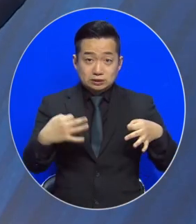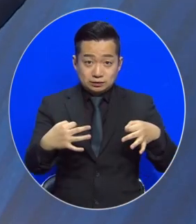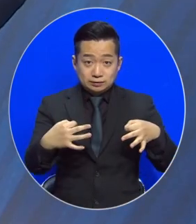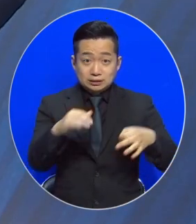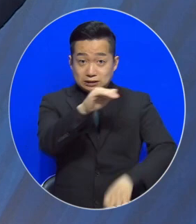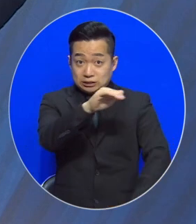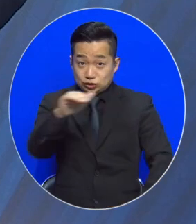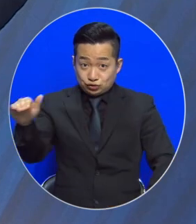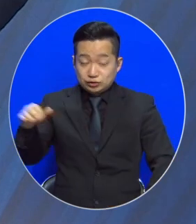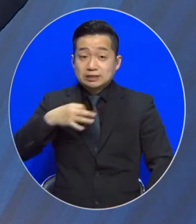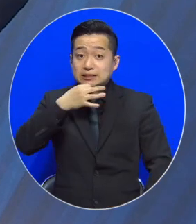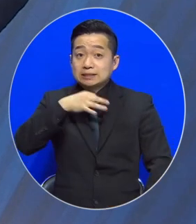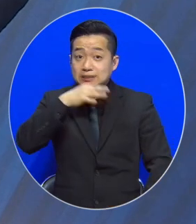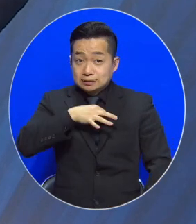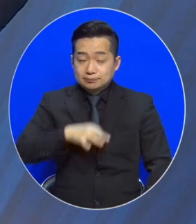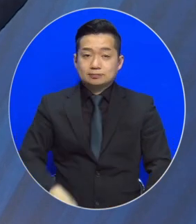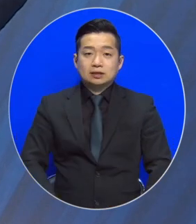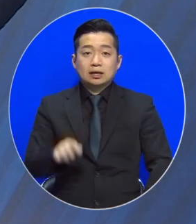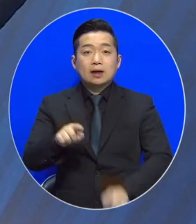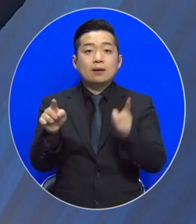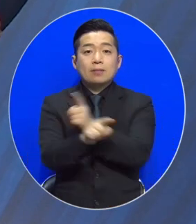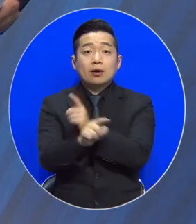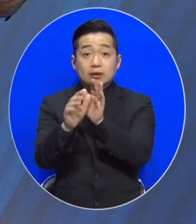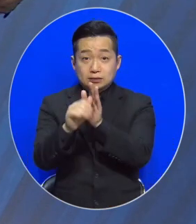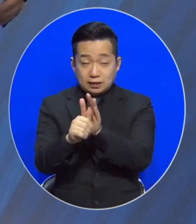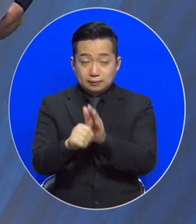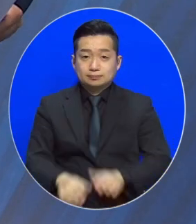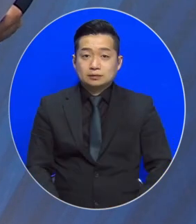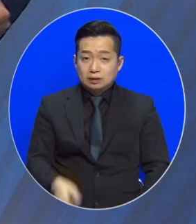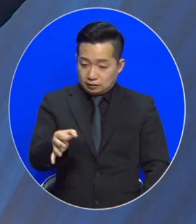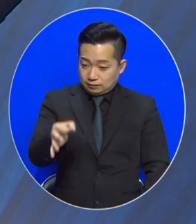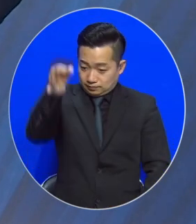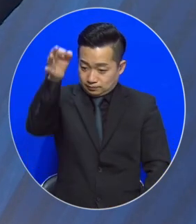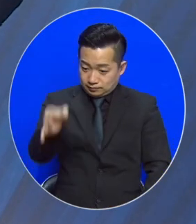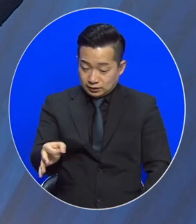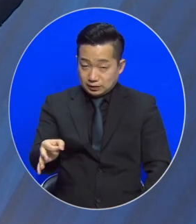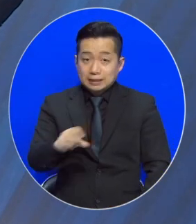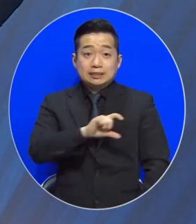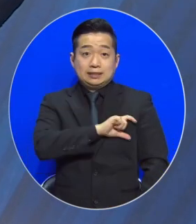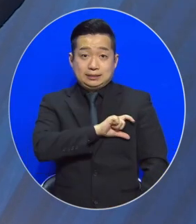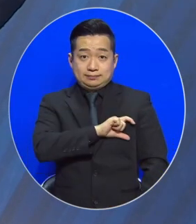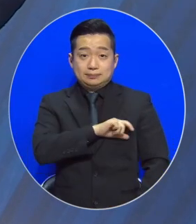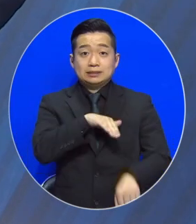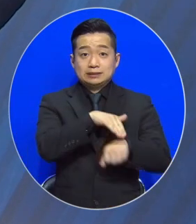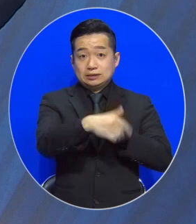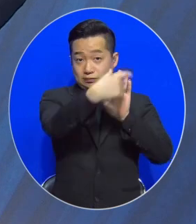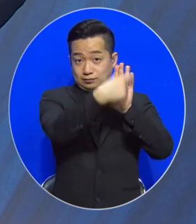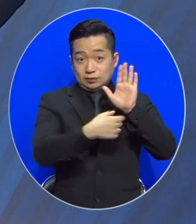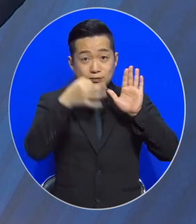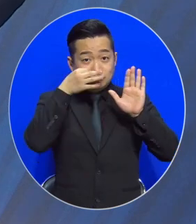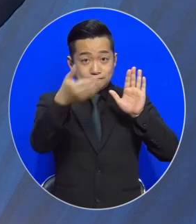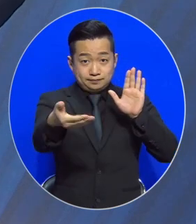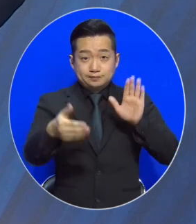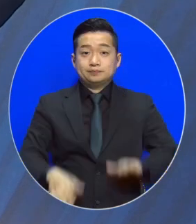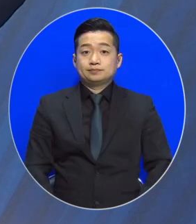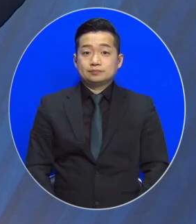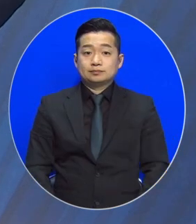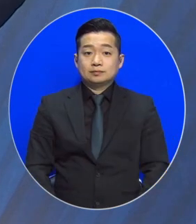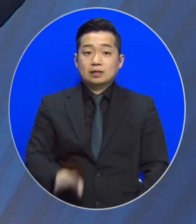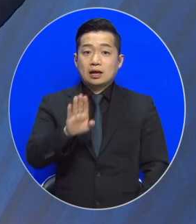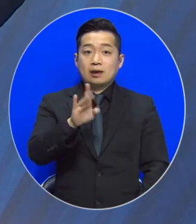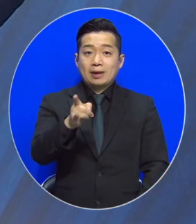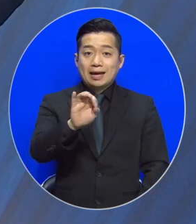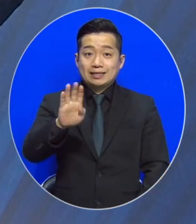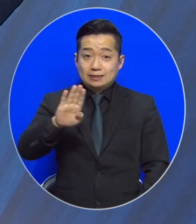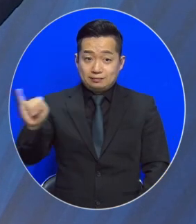이율의 기준이 되는 기준 금리를 변경할 때 그 변동 폭에 따라서 붙이는 이름은 이렇습니다 먼저 베이비